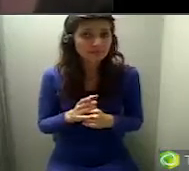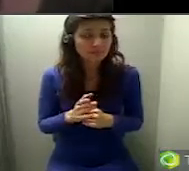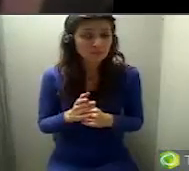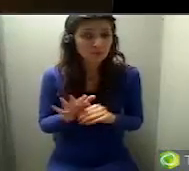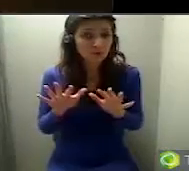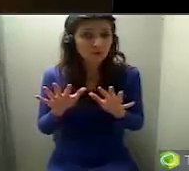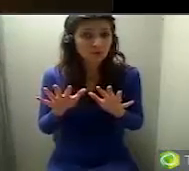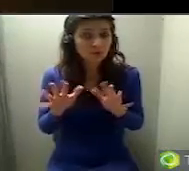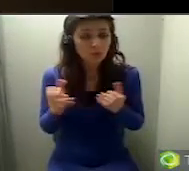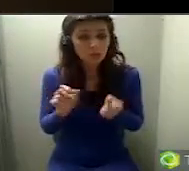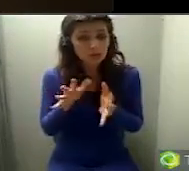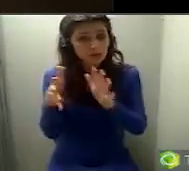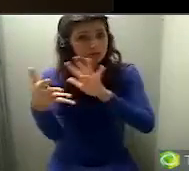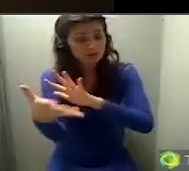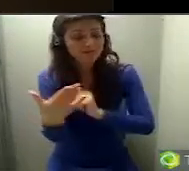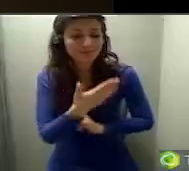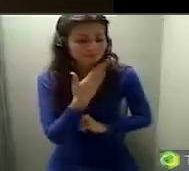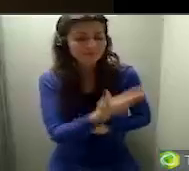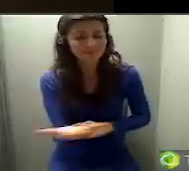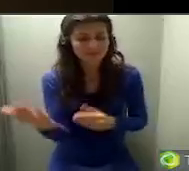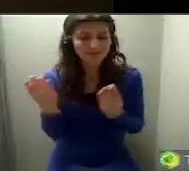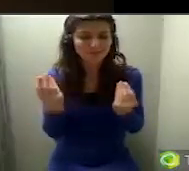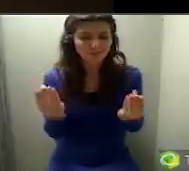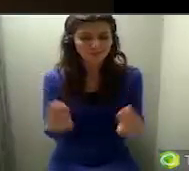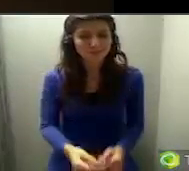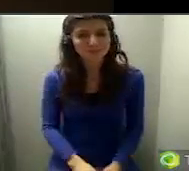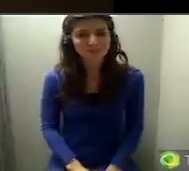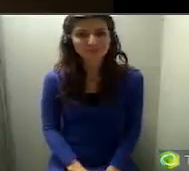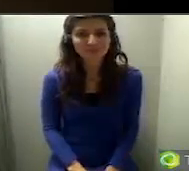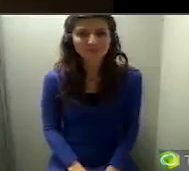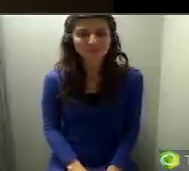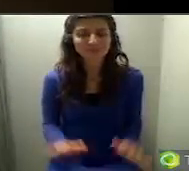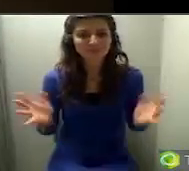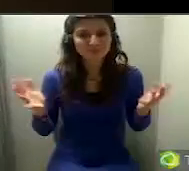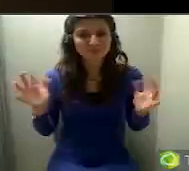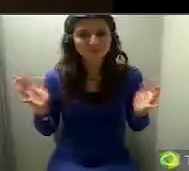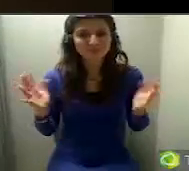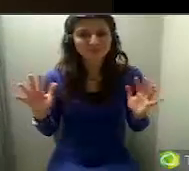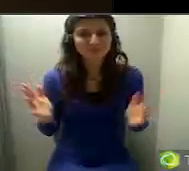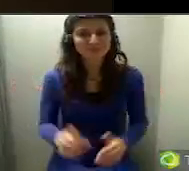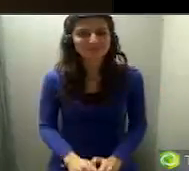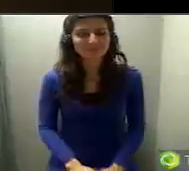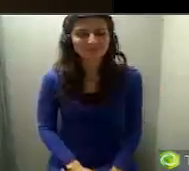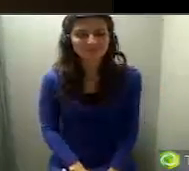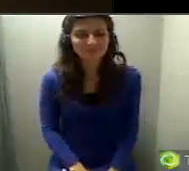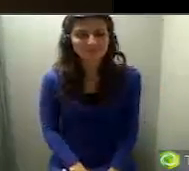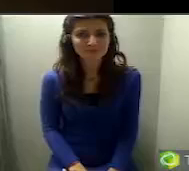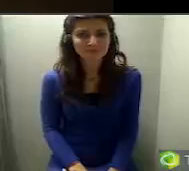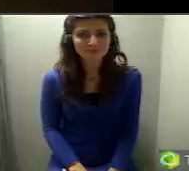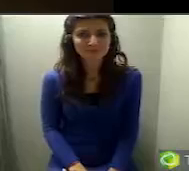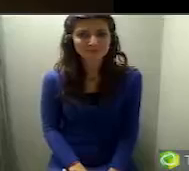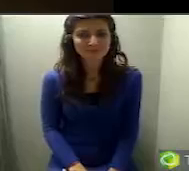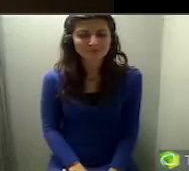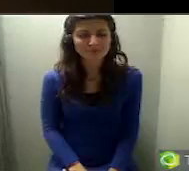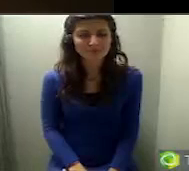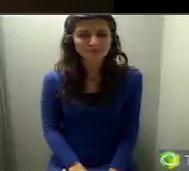beau. Voilà, on vous remercie beaucoup pour votre confiance. Merci. Une photo tous ensemble.